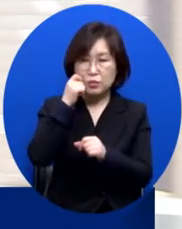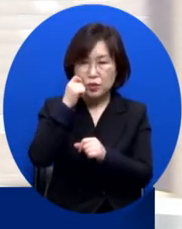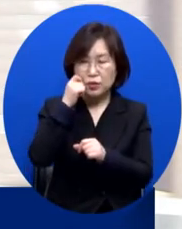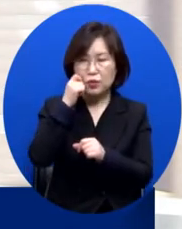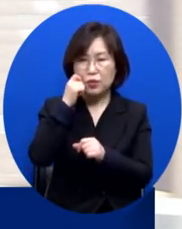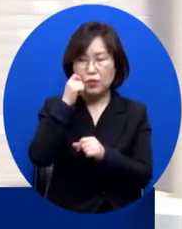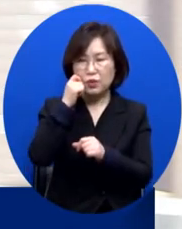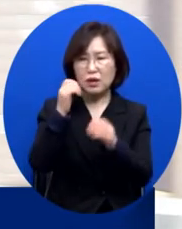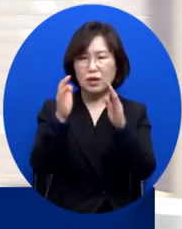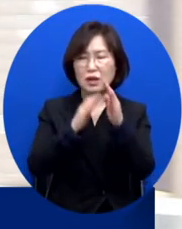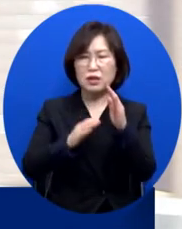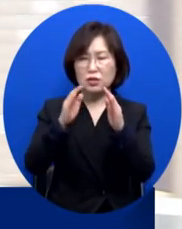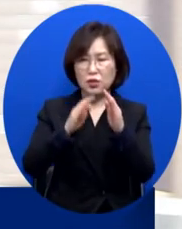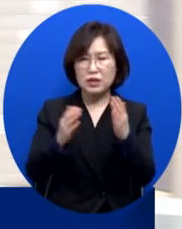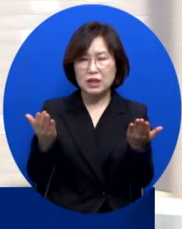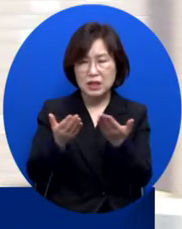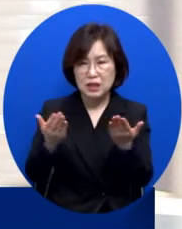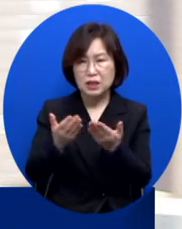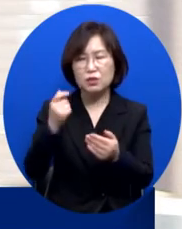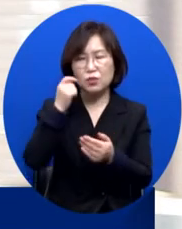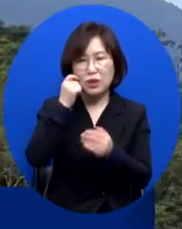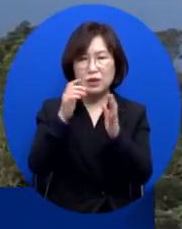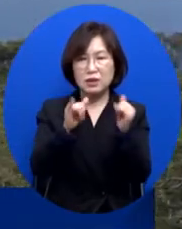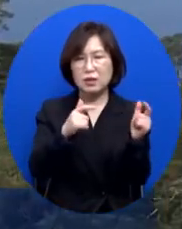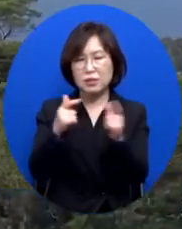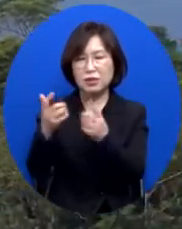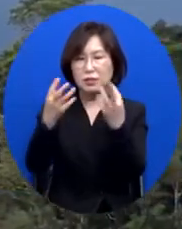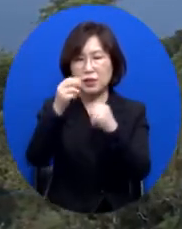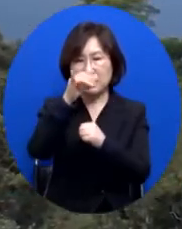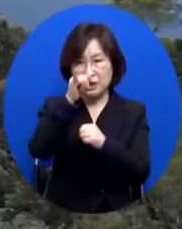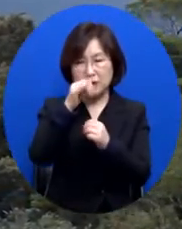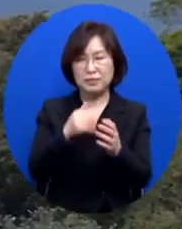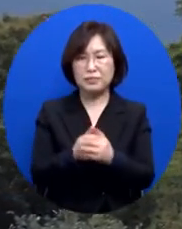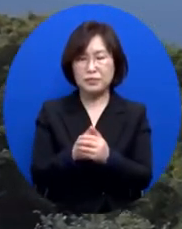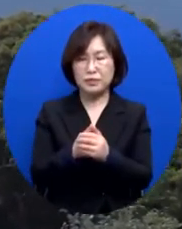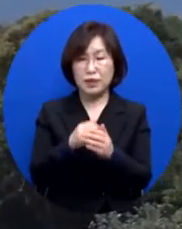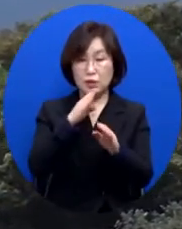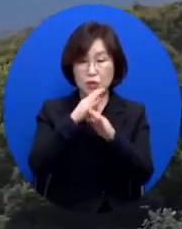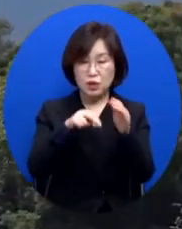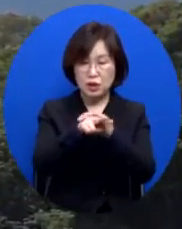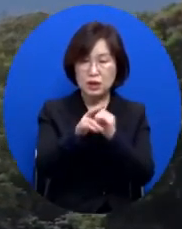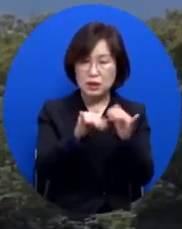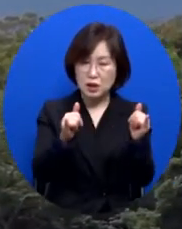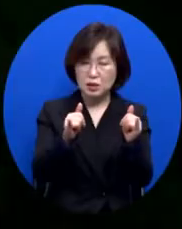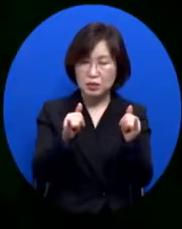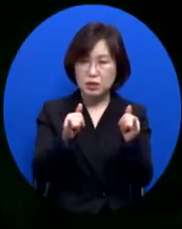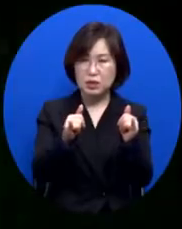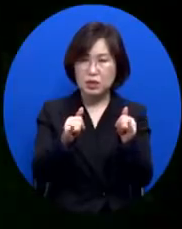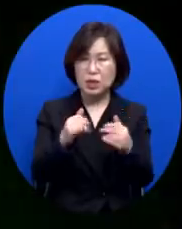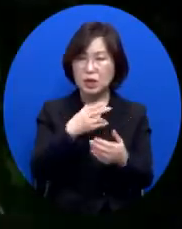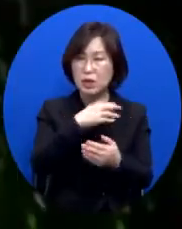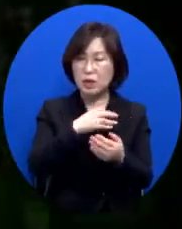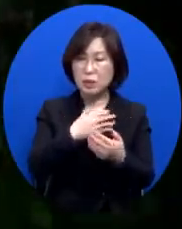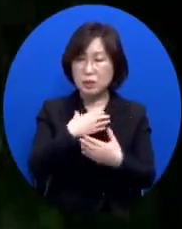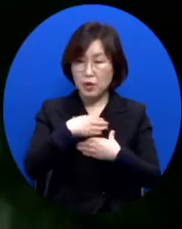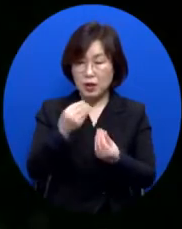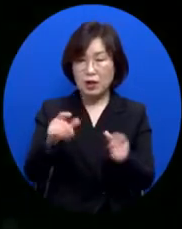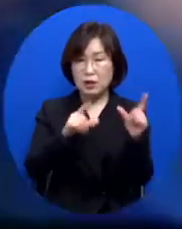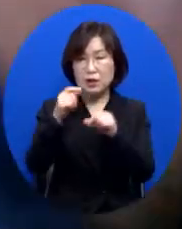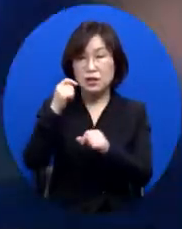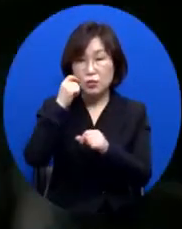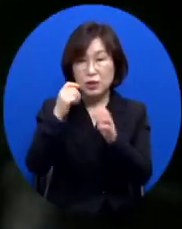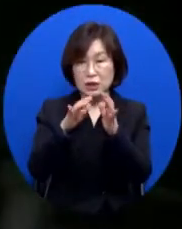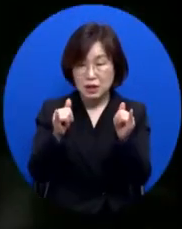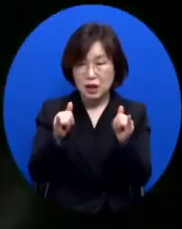일들을 해나가는 사람들이 굉장히 많거든요. 이처럼 탈북민들의 정착이 어려운 상황 속에서 갈렙선교의